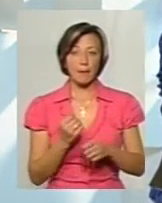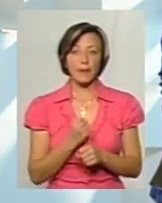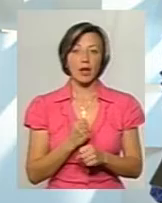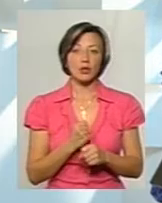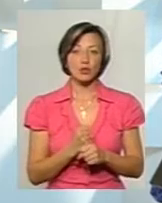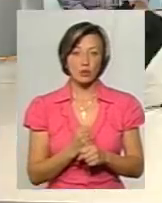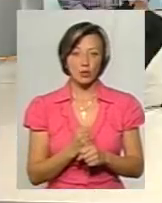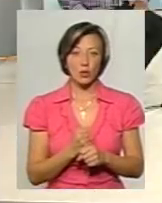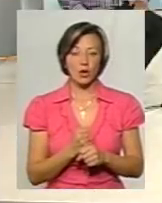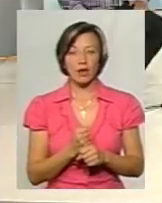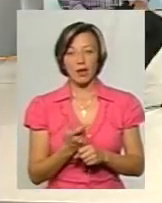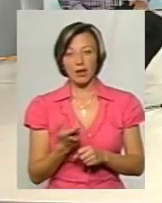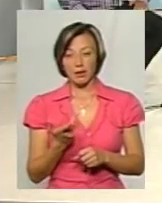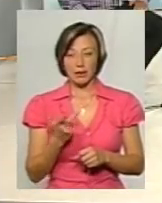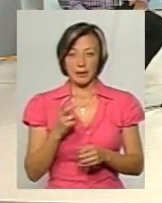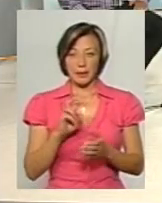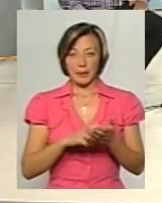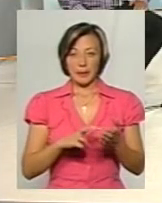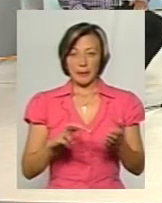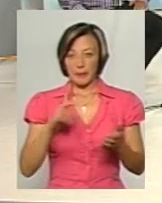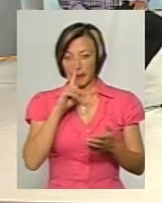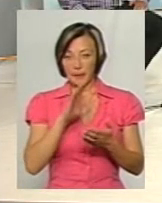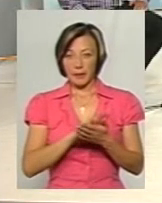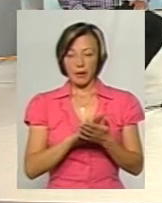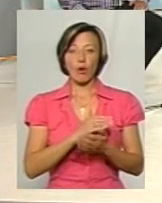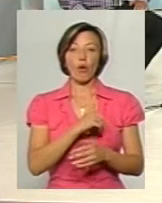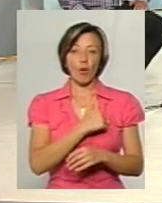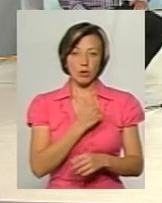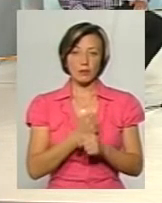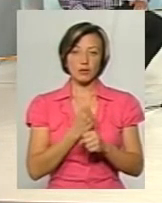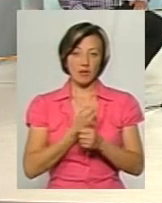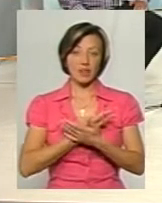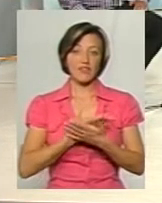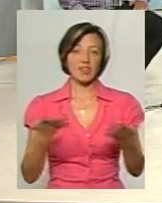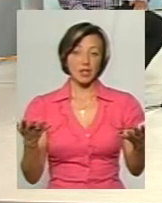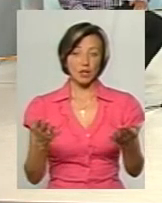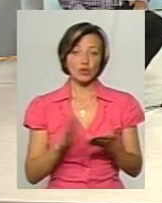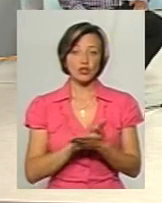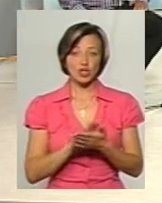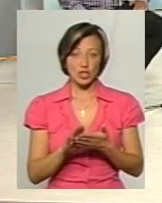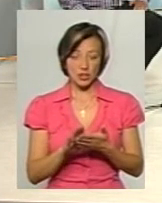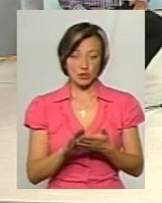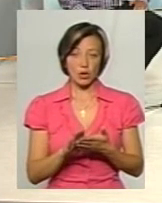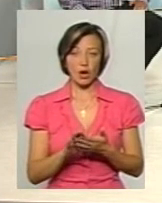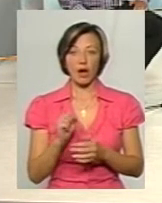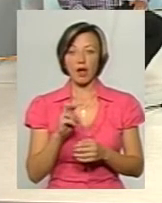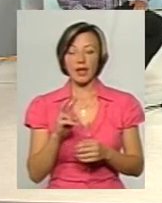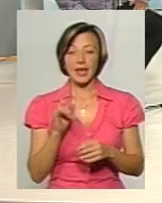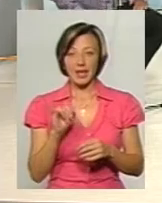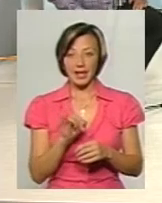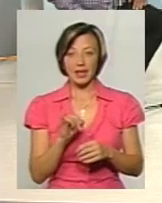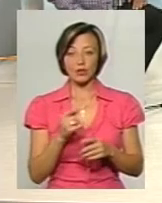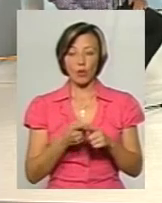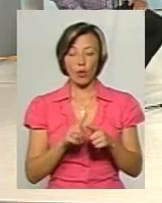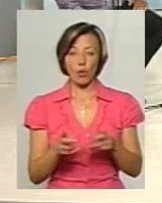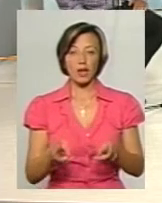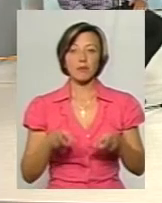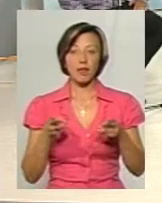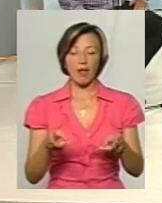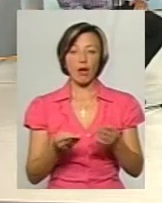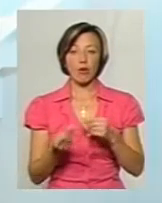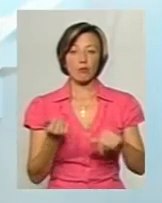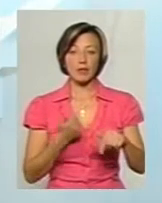по сірих схемах, він готовий і хоче працювати відкрито і чисто. Абсолютно. І так само отого кримінального